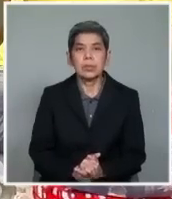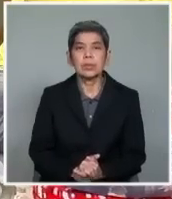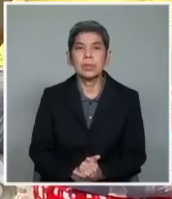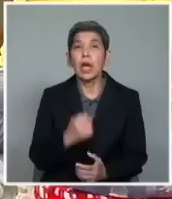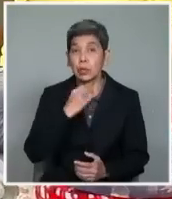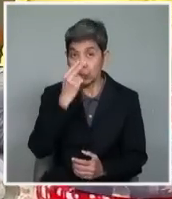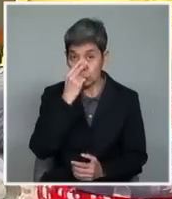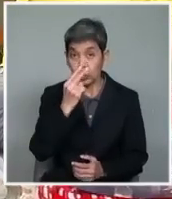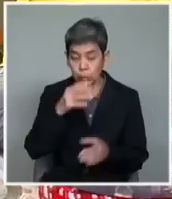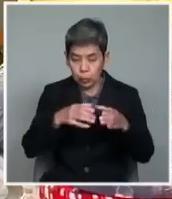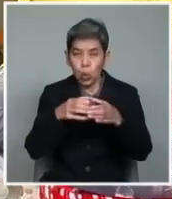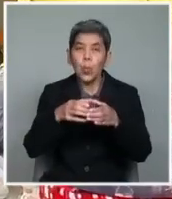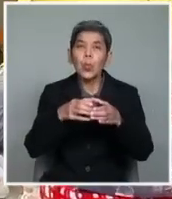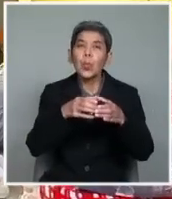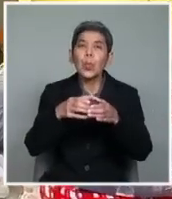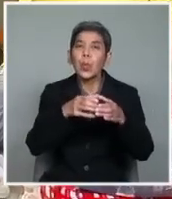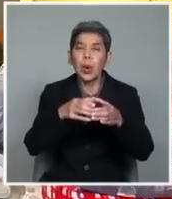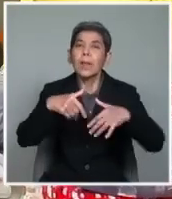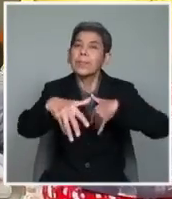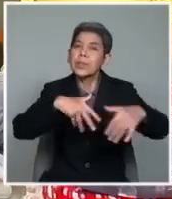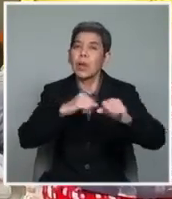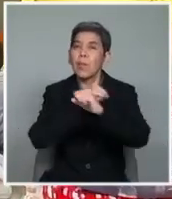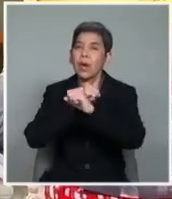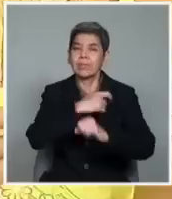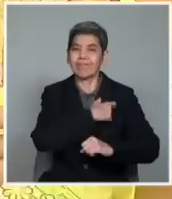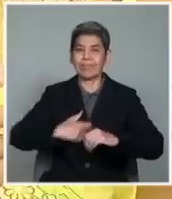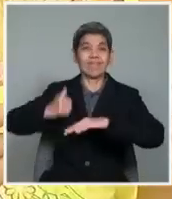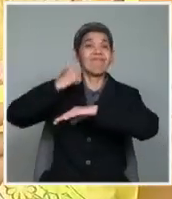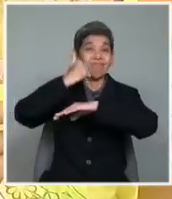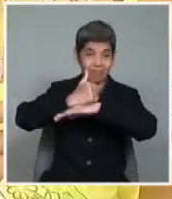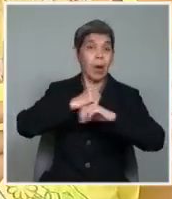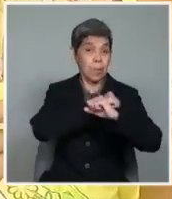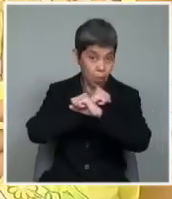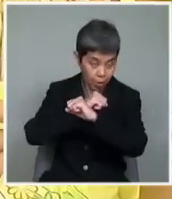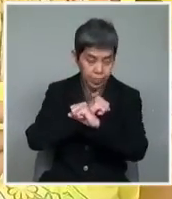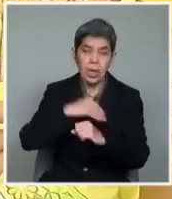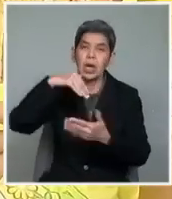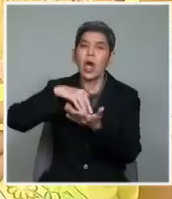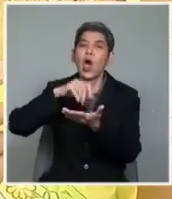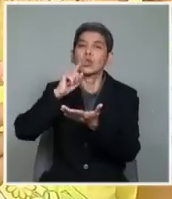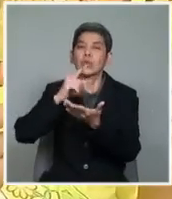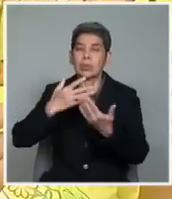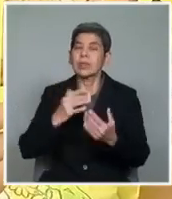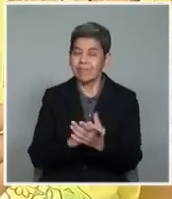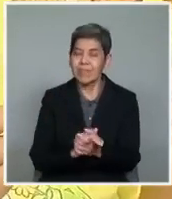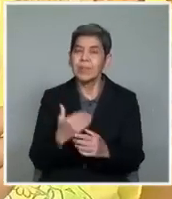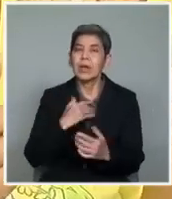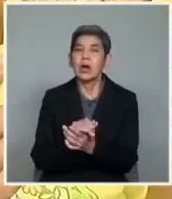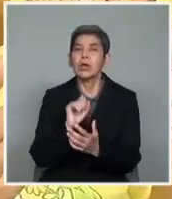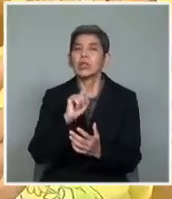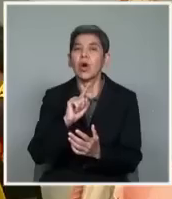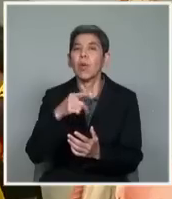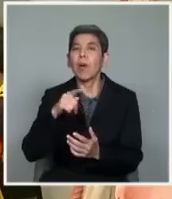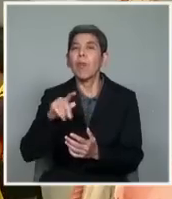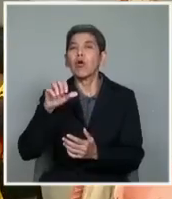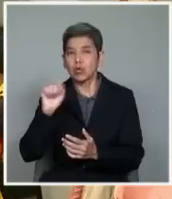เนี่ยแหละครับเป็นเครือข่ายกองทัพประชาชนปกป้องสถาบันนะครับรวมไปถึงศูนย์รวมประชาชนปกป้องสถาบันหรือสป